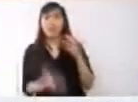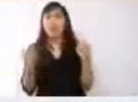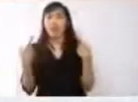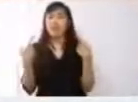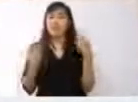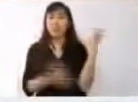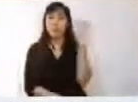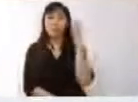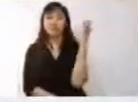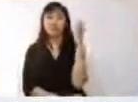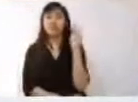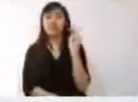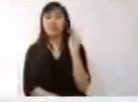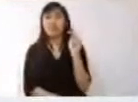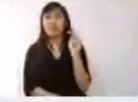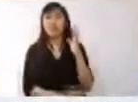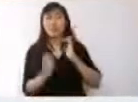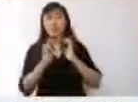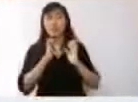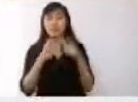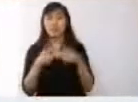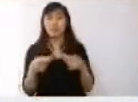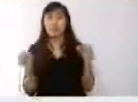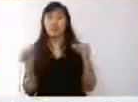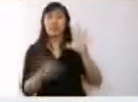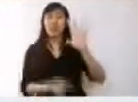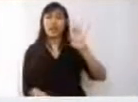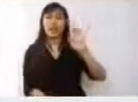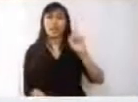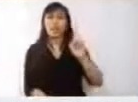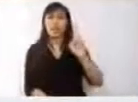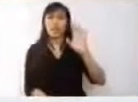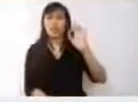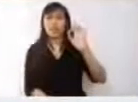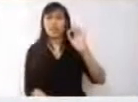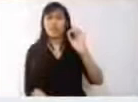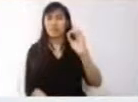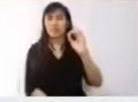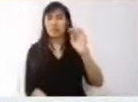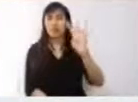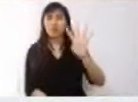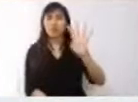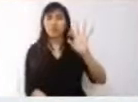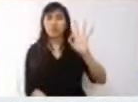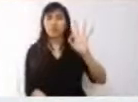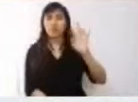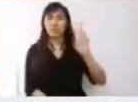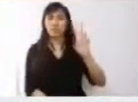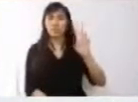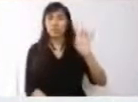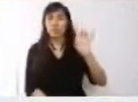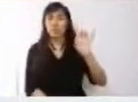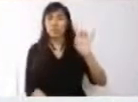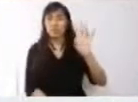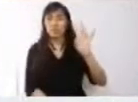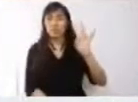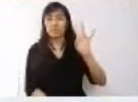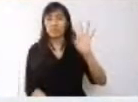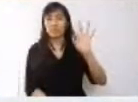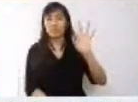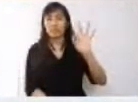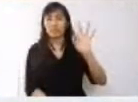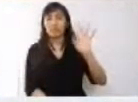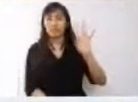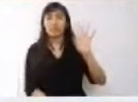yung tanong niya, sir. There is currently a resurgence of COVID-19 in Japan with numbers showing